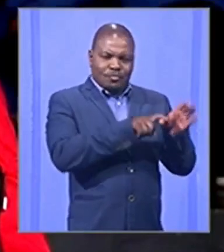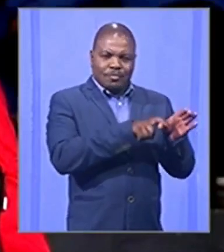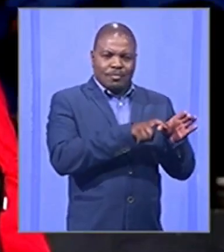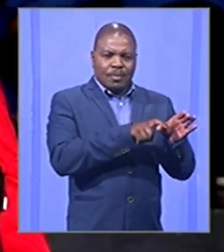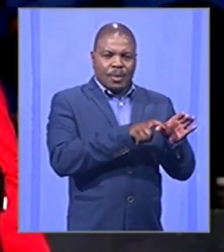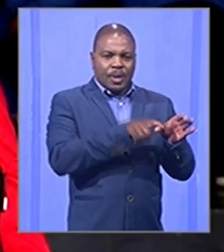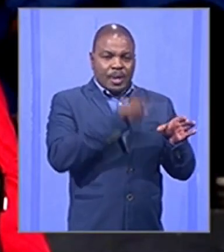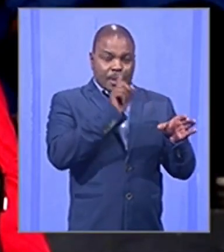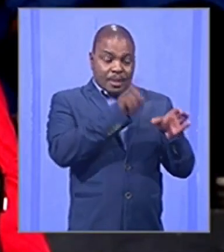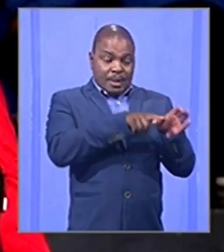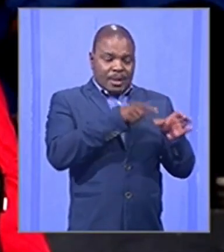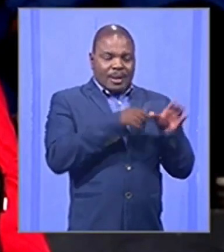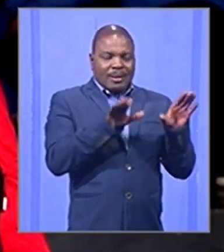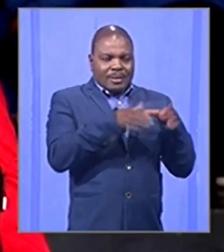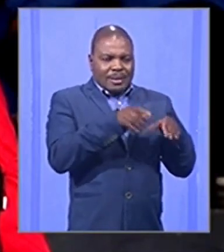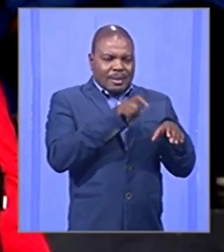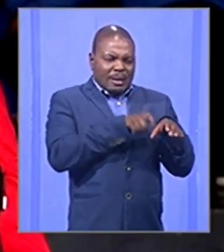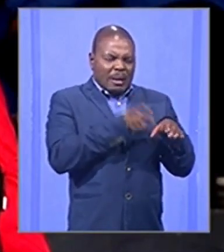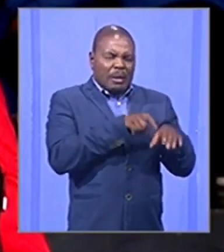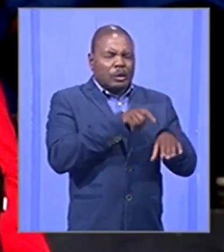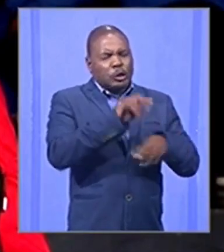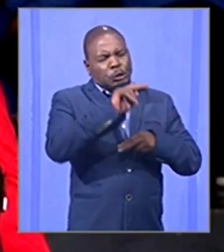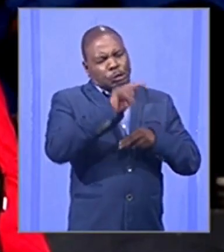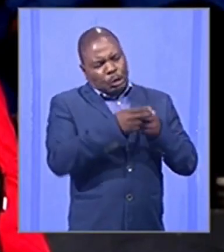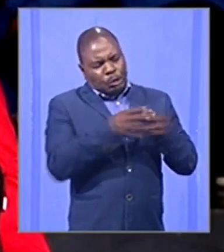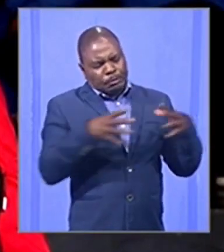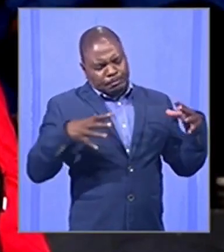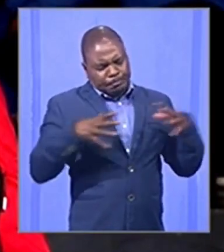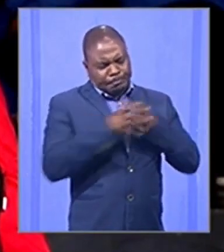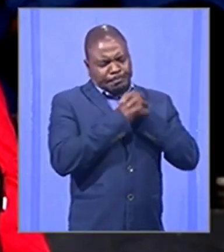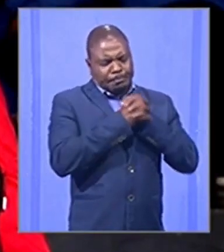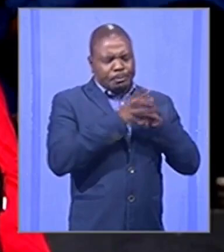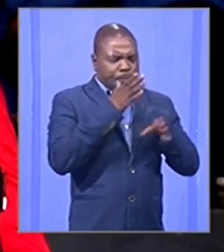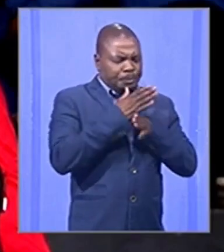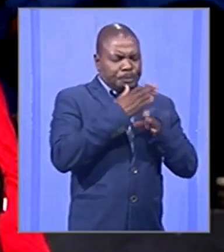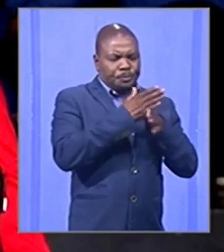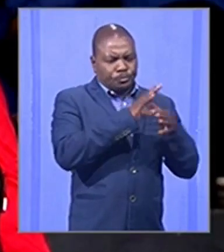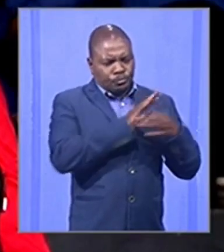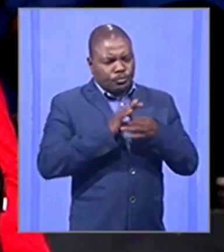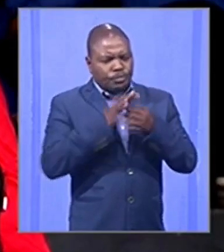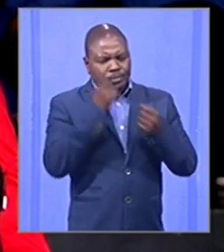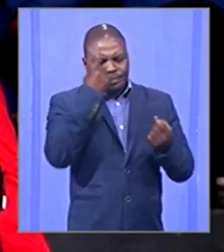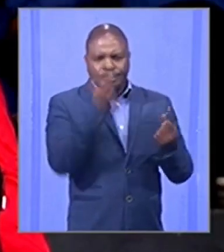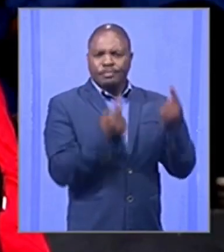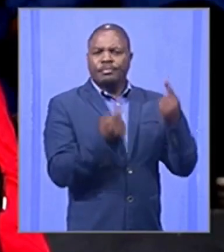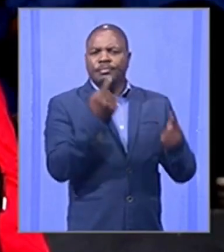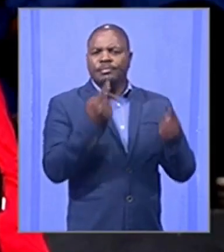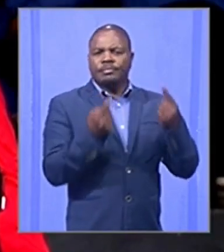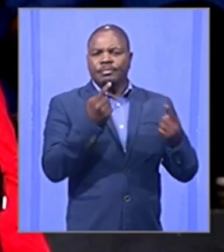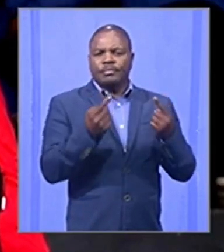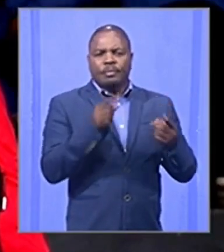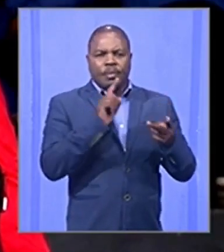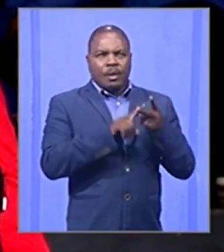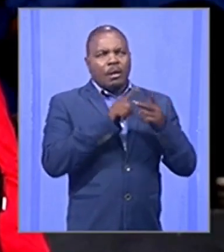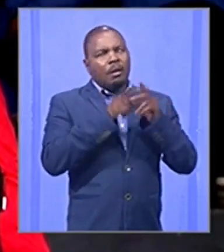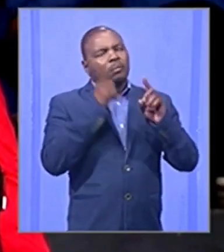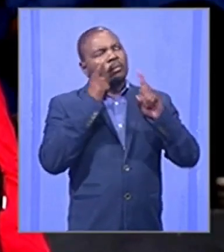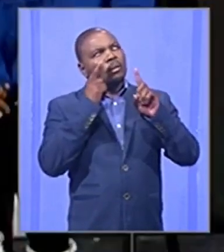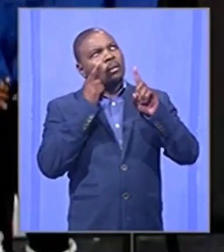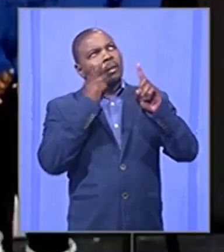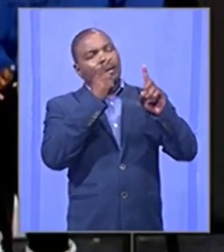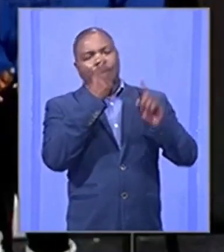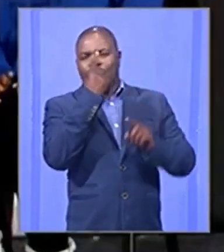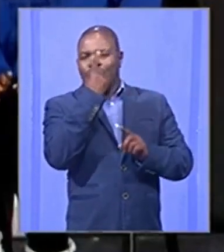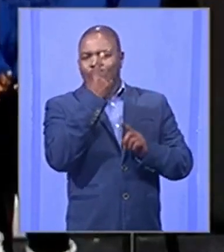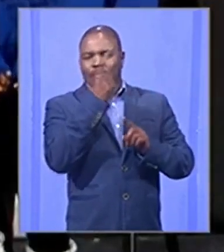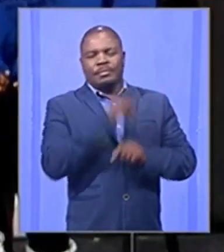ke opaleng sone mo nakong e khutshwane ra tshwaragana ra utlwana ra nna le ponelopele